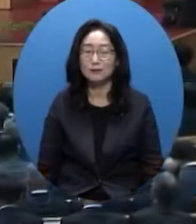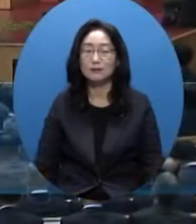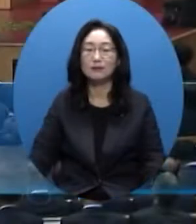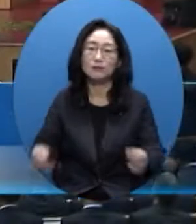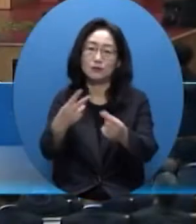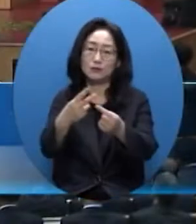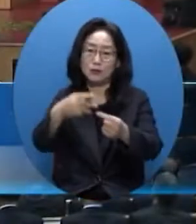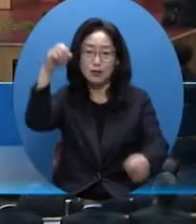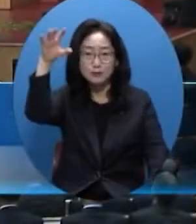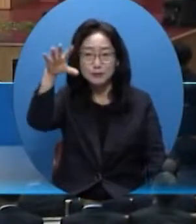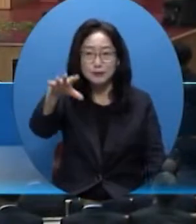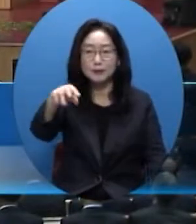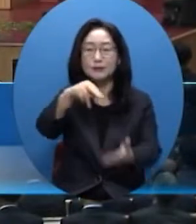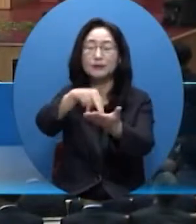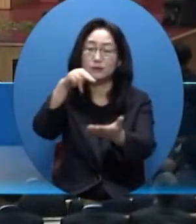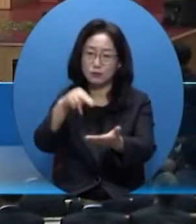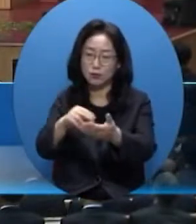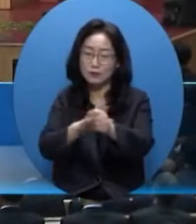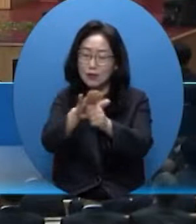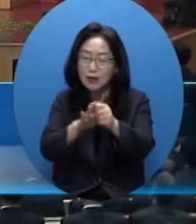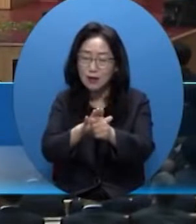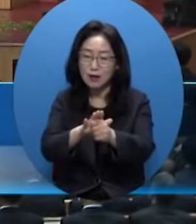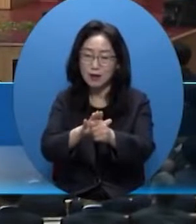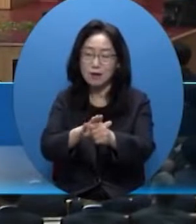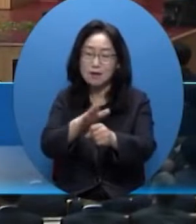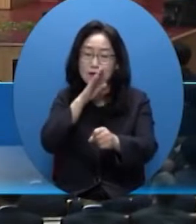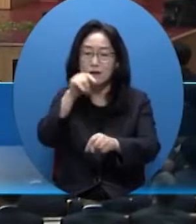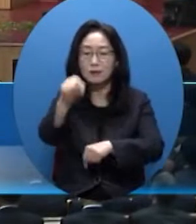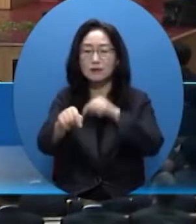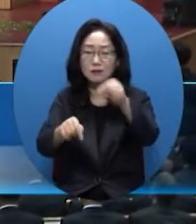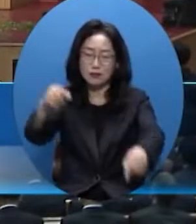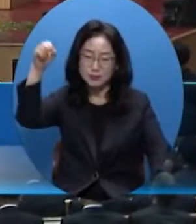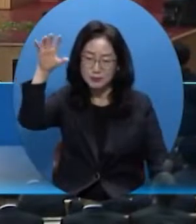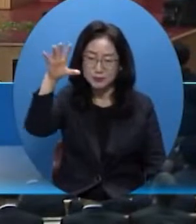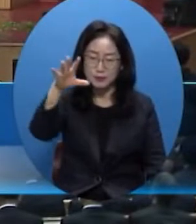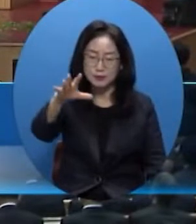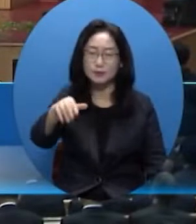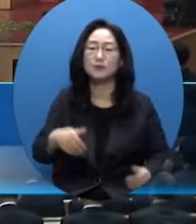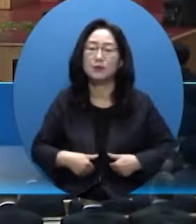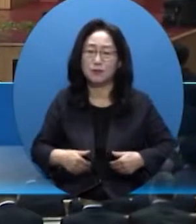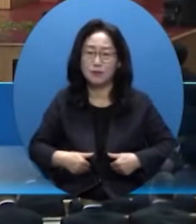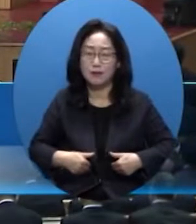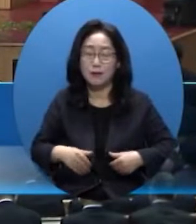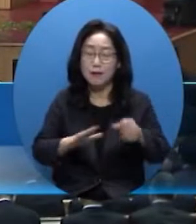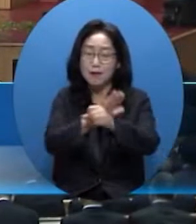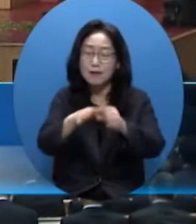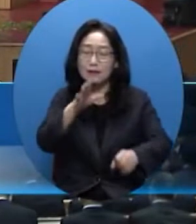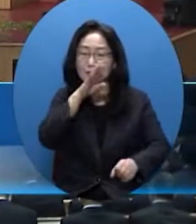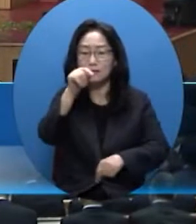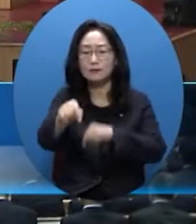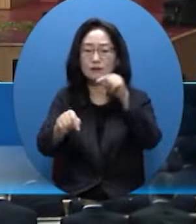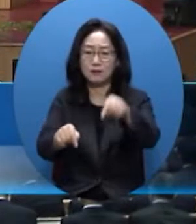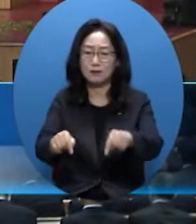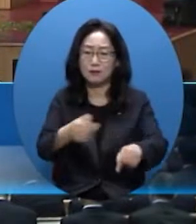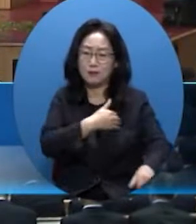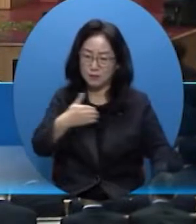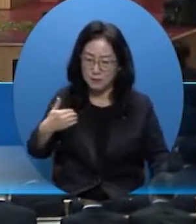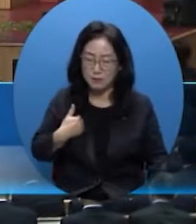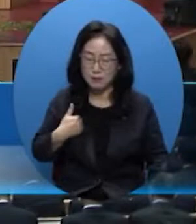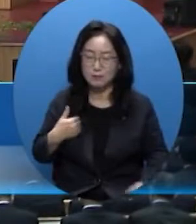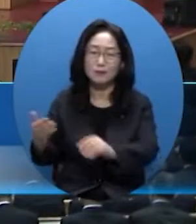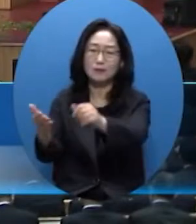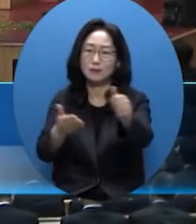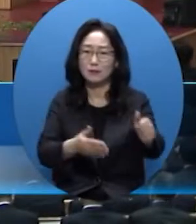둘째로 오른 빛으로 써 사랑 실천 의 빛을 비추어 야 합니다 사실 전에 사명을 감당해야 되는 것입니다